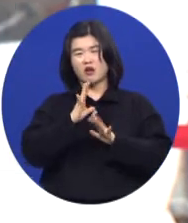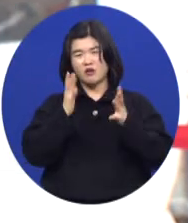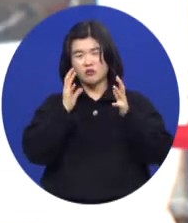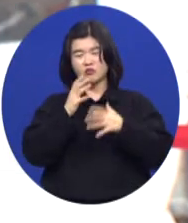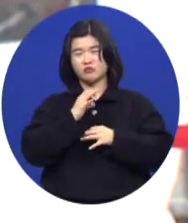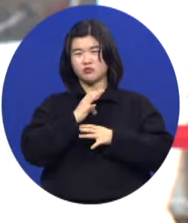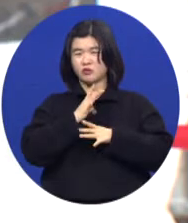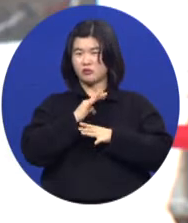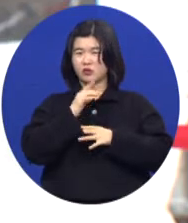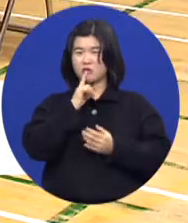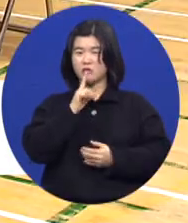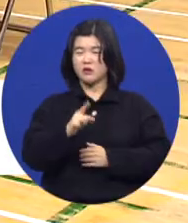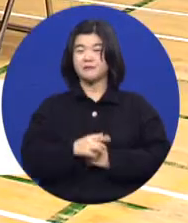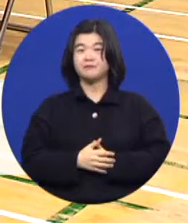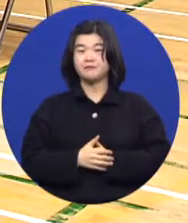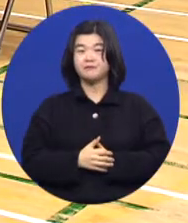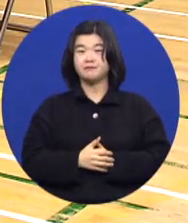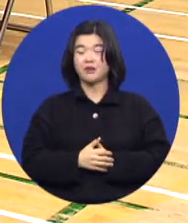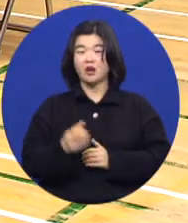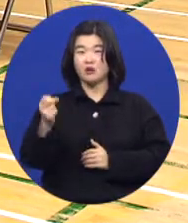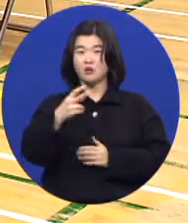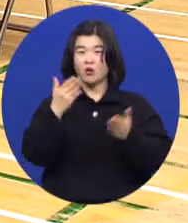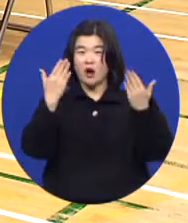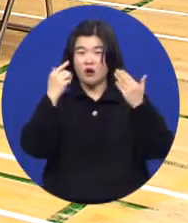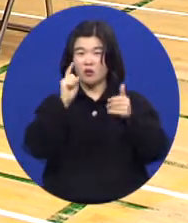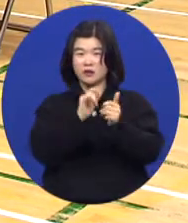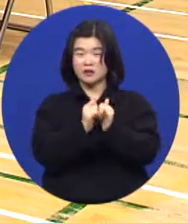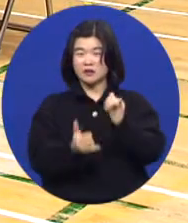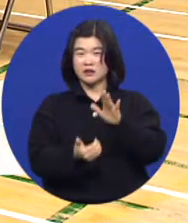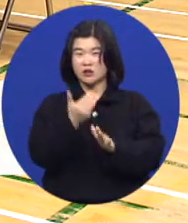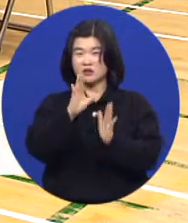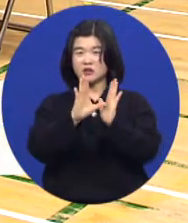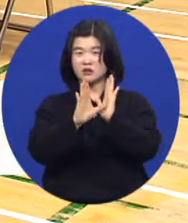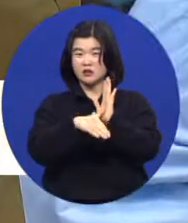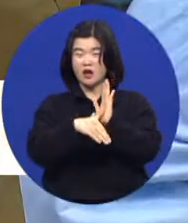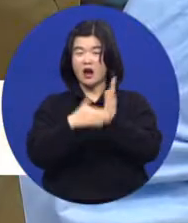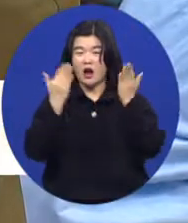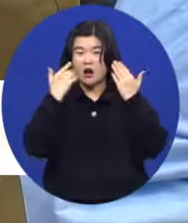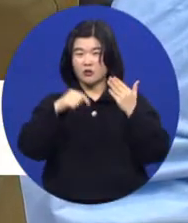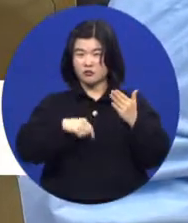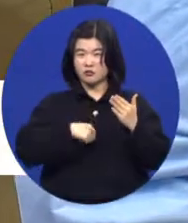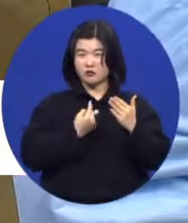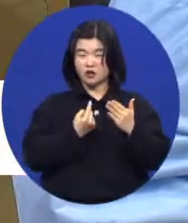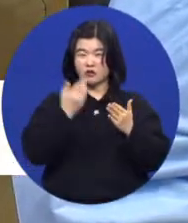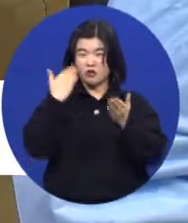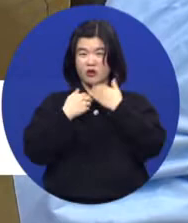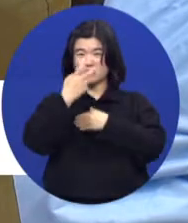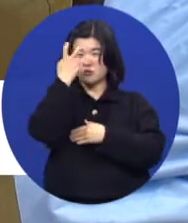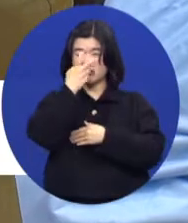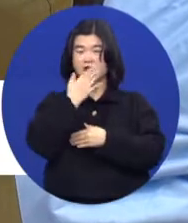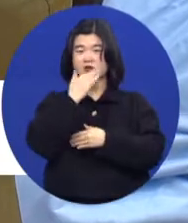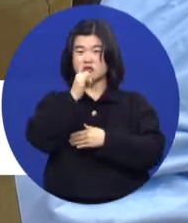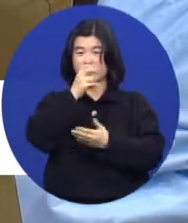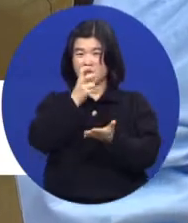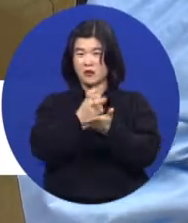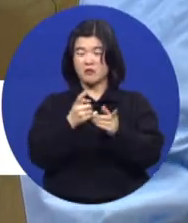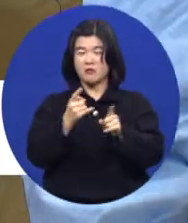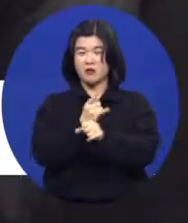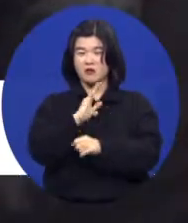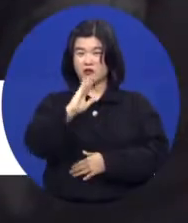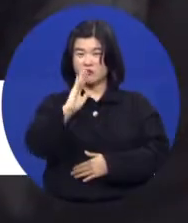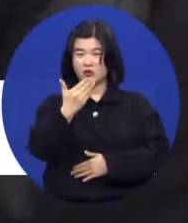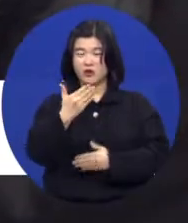힘들죠, 애들이. 무섭다고는 해요. 또 학교에서 확진자가 발생할 경우 학교 자체적으로 역학조사를 하도록 방침이